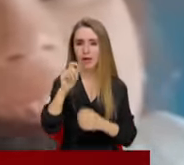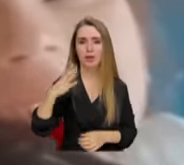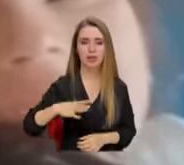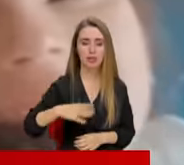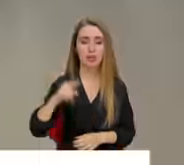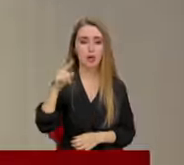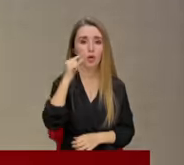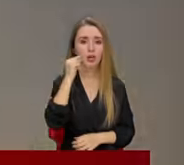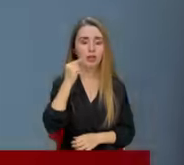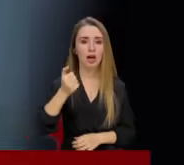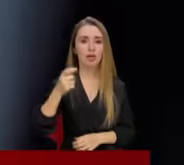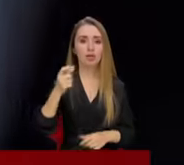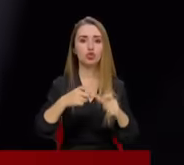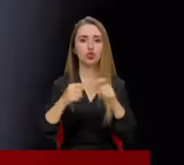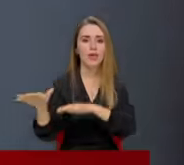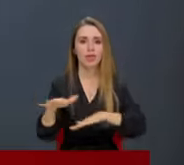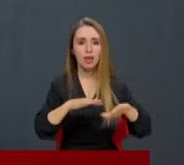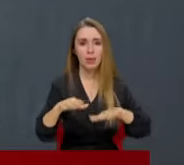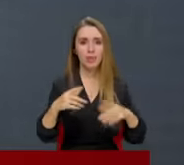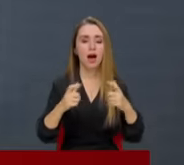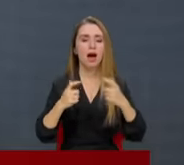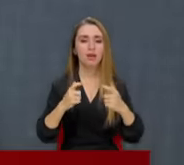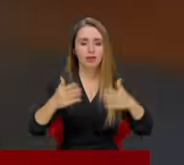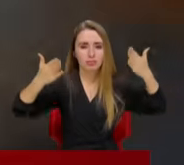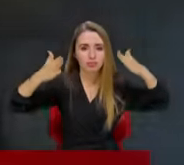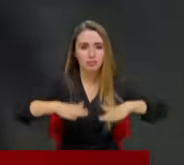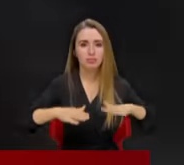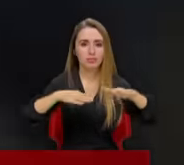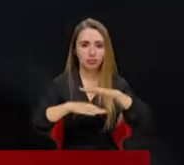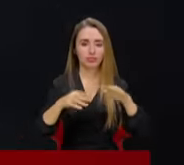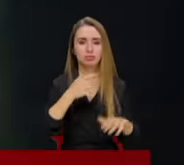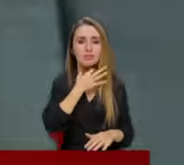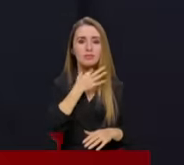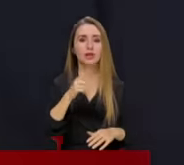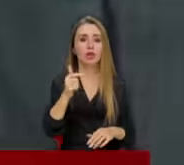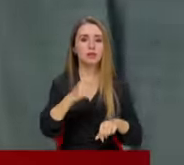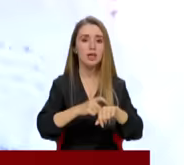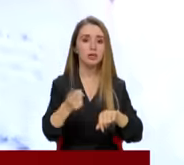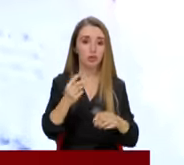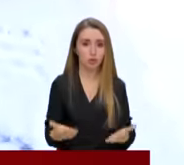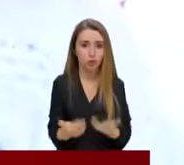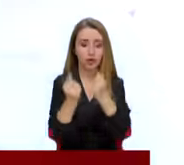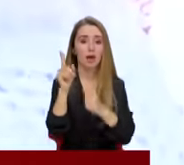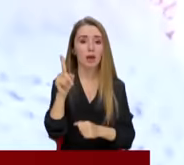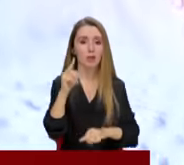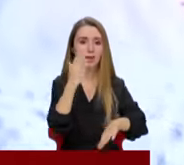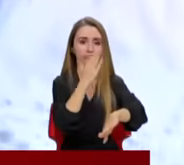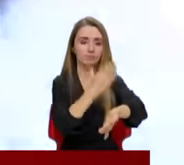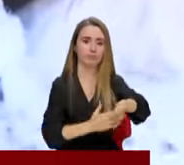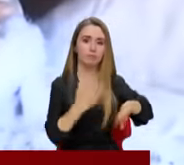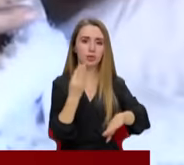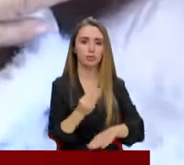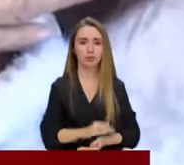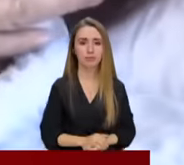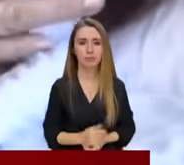Nuray Bağrı Açık 6 Şubat depremlerinde Hatay'da enkaz altında kaldı. 16 saat sonra kurtarıldı ancak bir kolunu